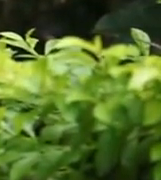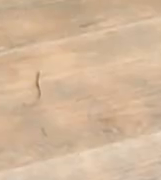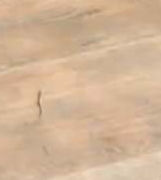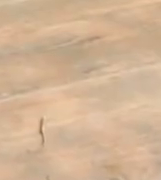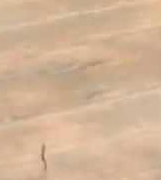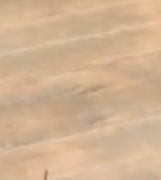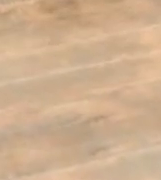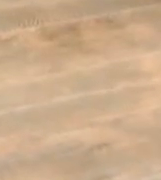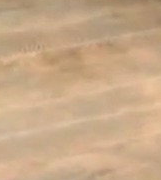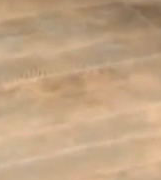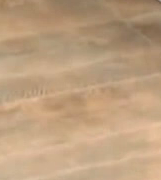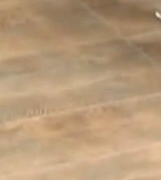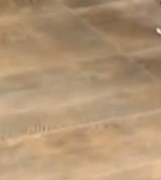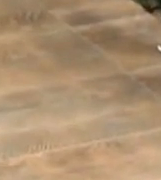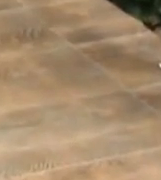ครับ